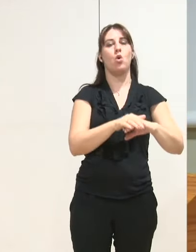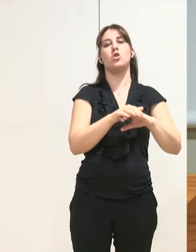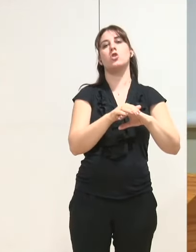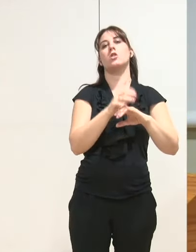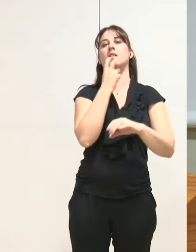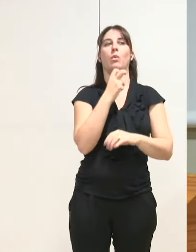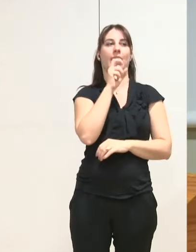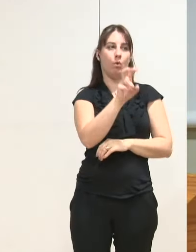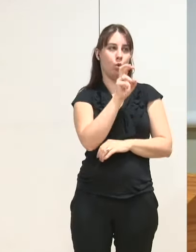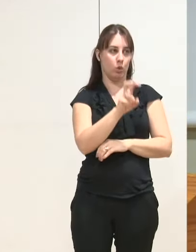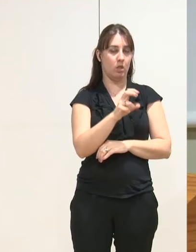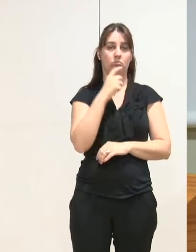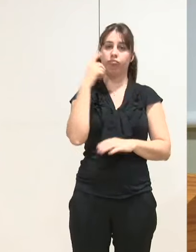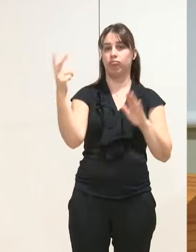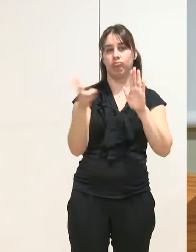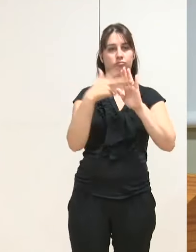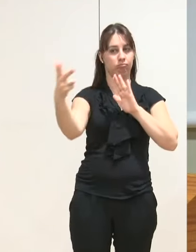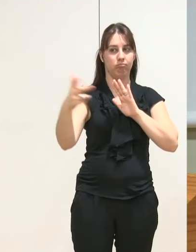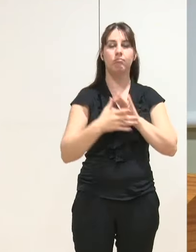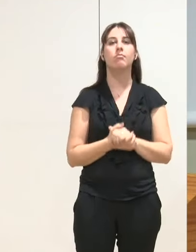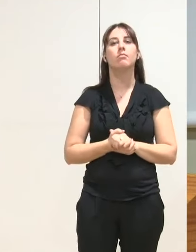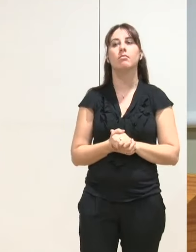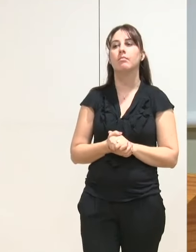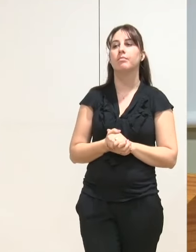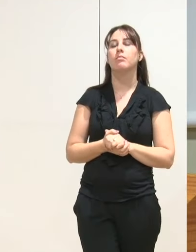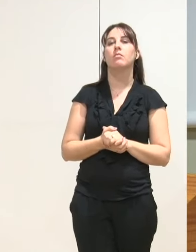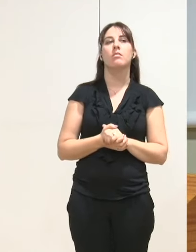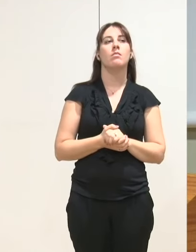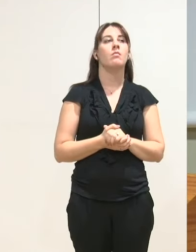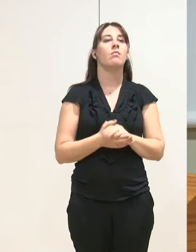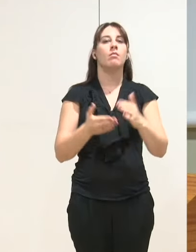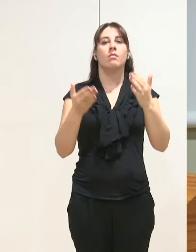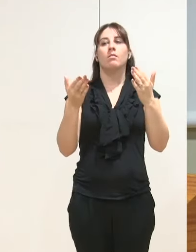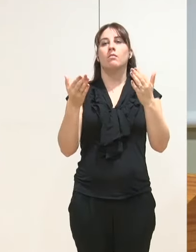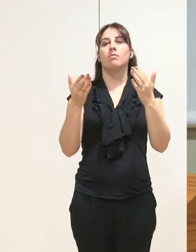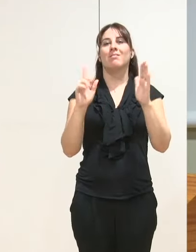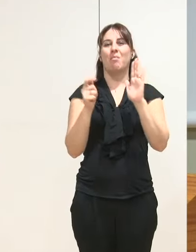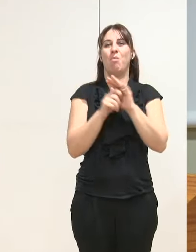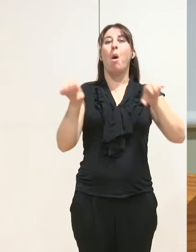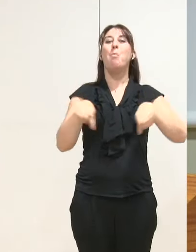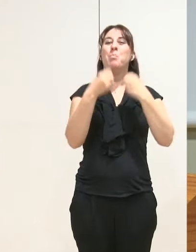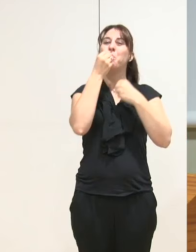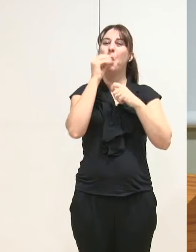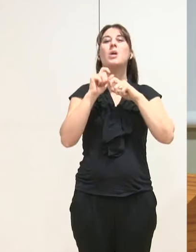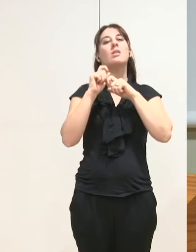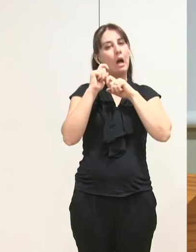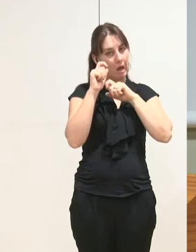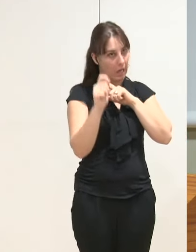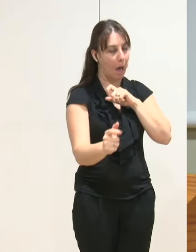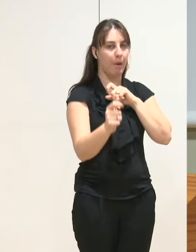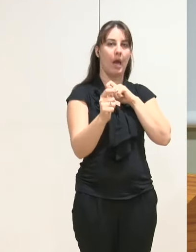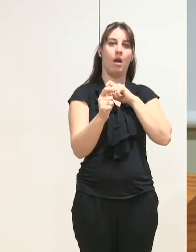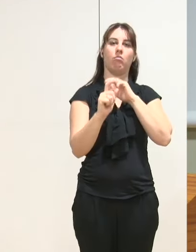cette délibération est donc adoptée nous passerons après la pause à